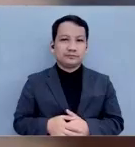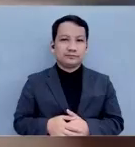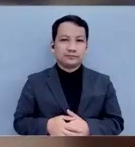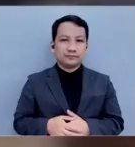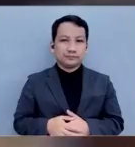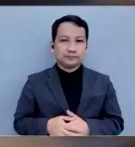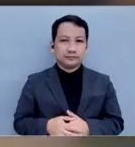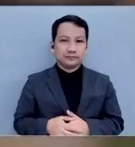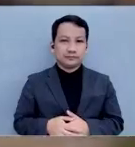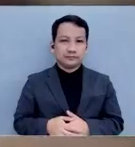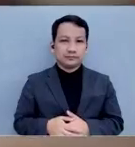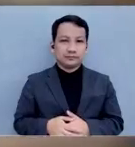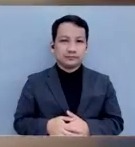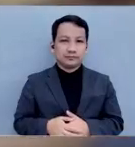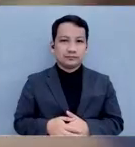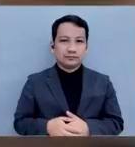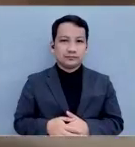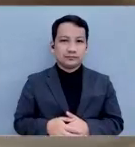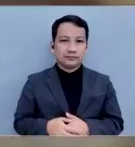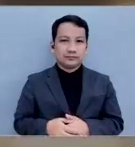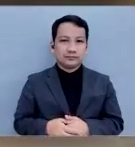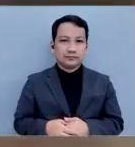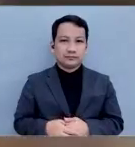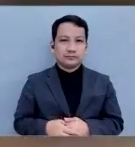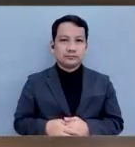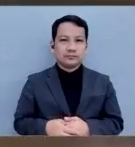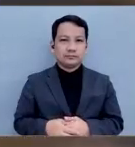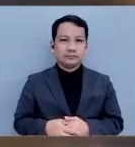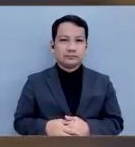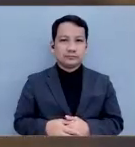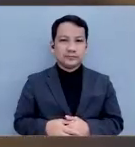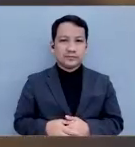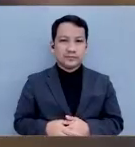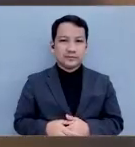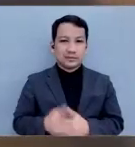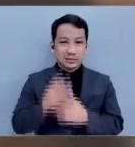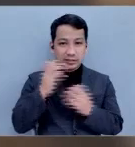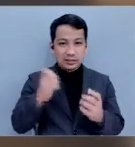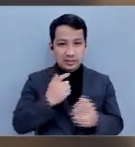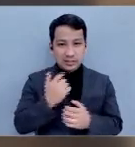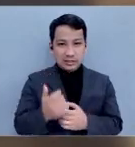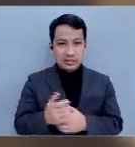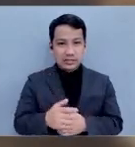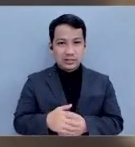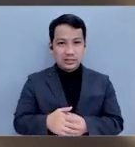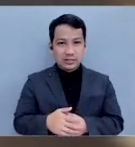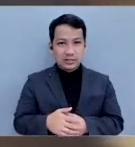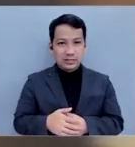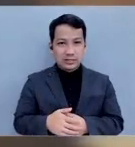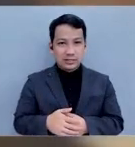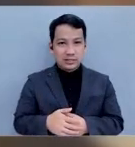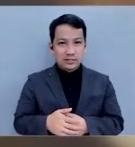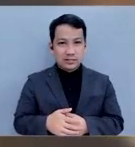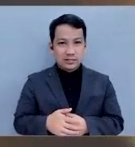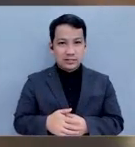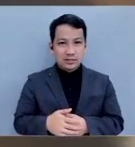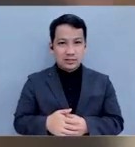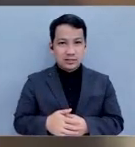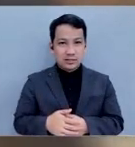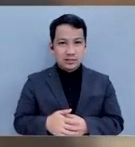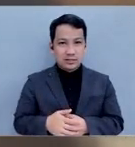Ayun ka! Wala na wala! Mapupulo ka sa interno! Ayun ka! Mamamatay ka